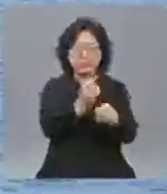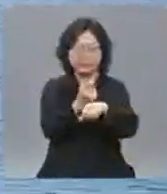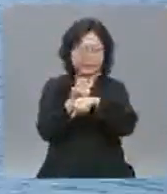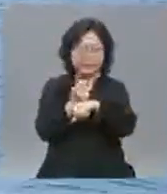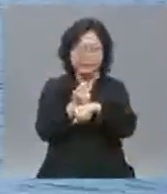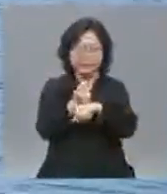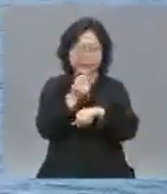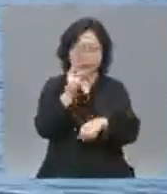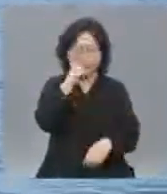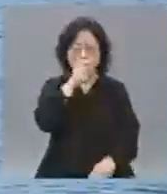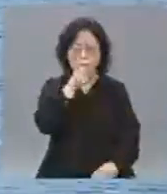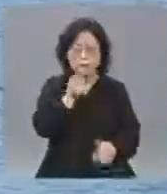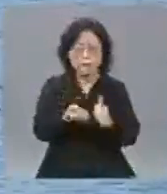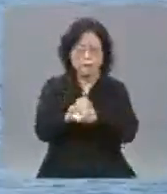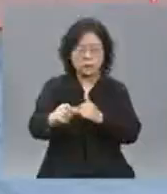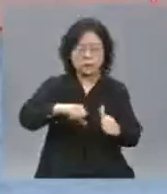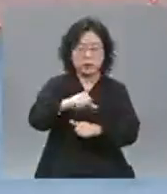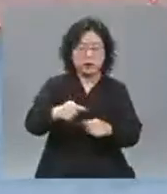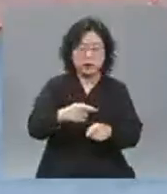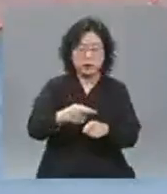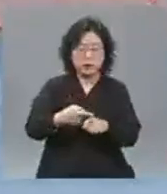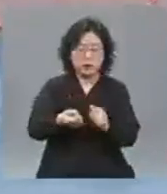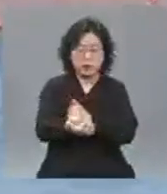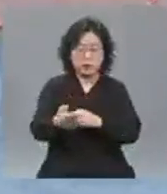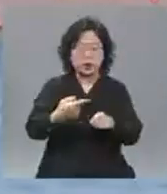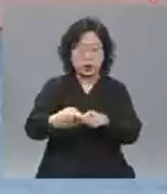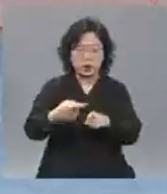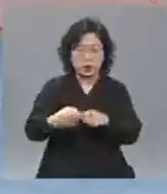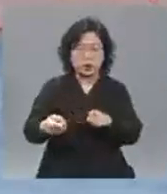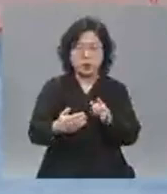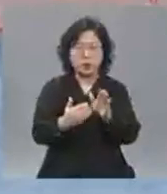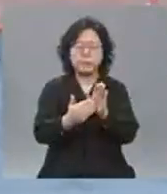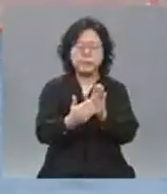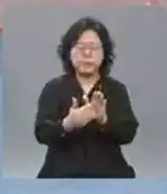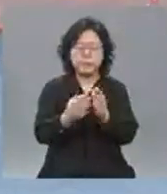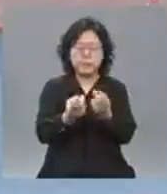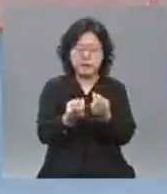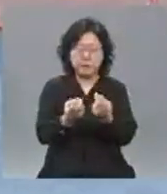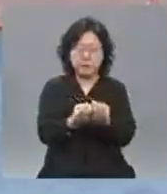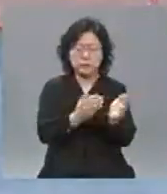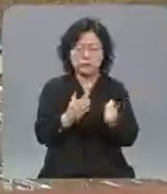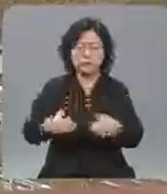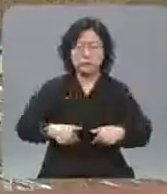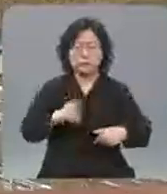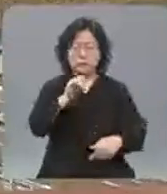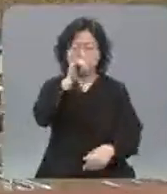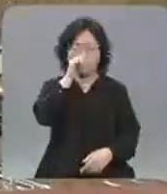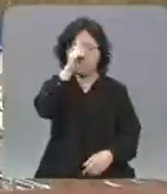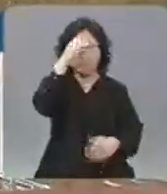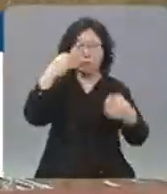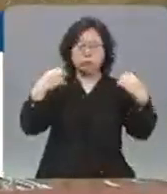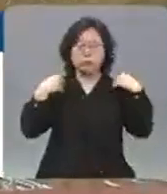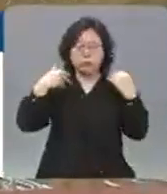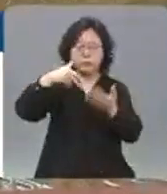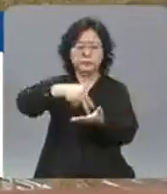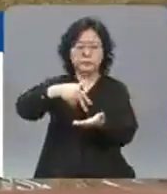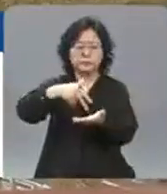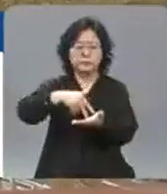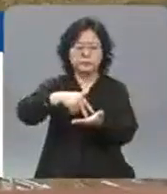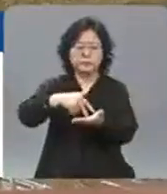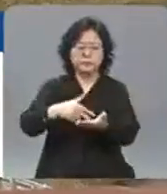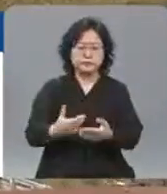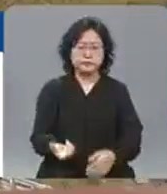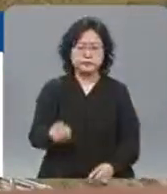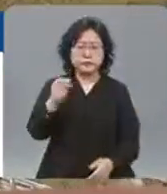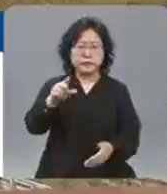유출 실태와 환경 영향을 분석하고 방지 대책을 수립해야 한다고 강조합니다. 정부 차원에서도